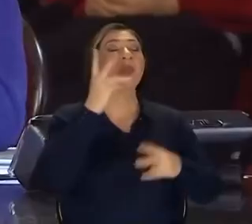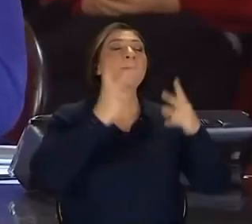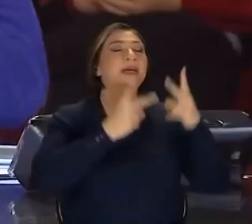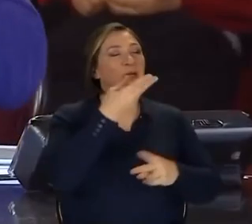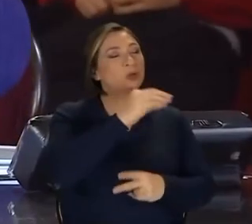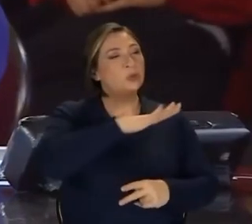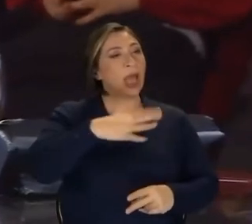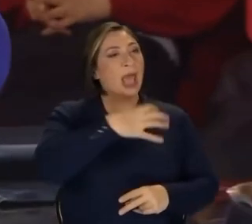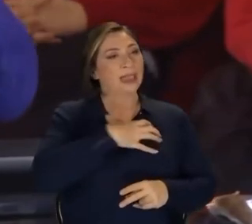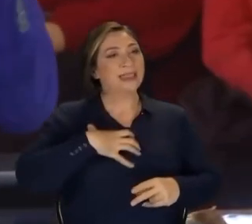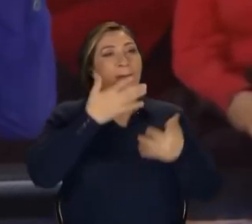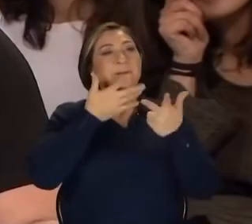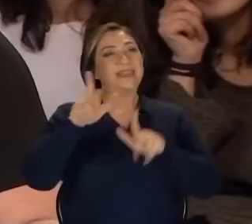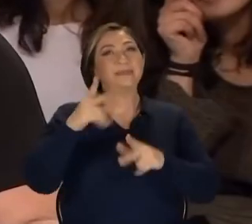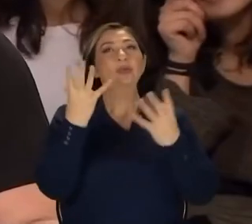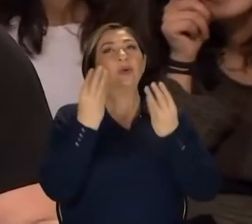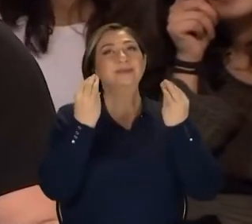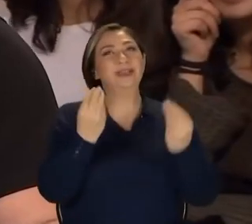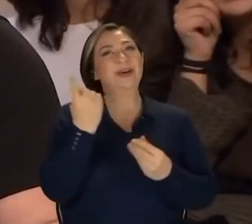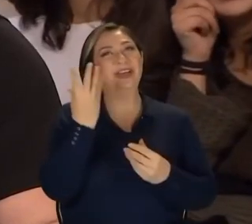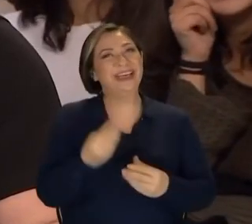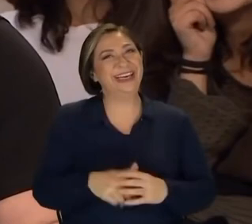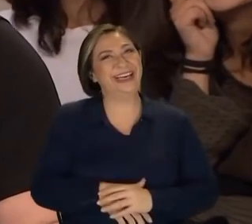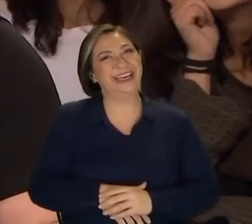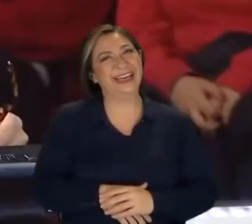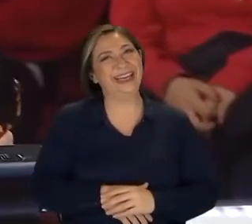bazen çocukların annesine benzemesi çok iyi bir şey oluyor.